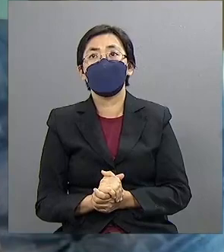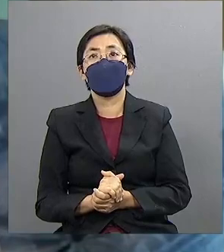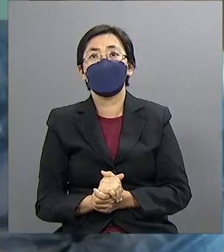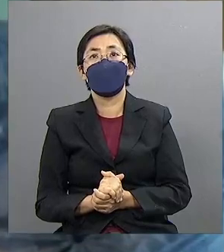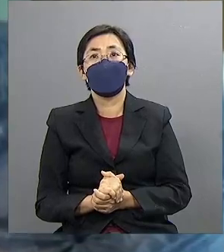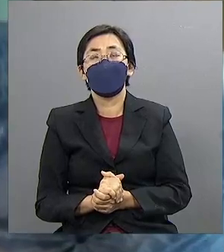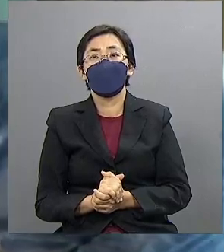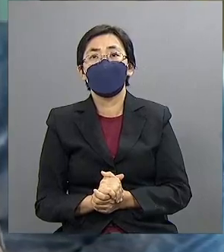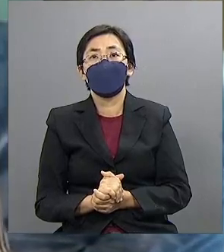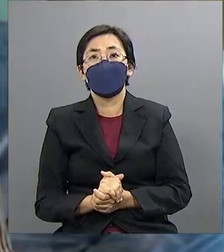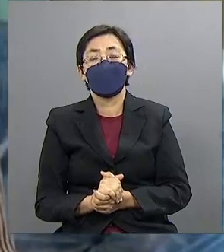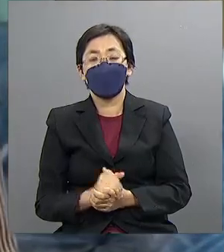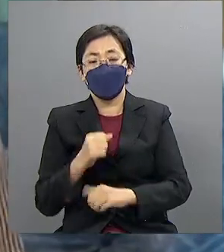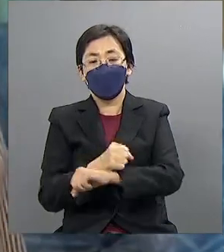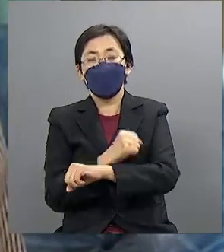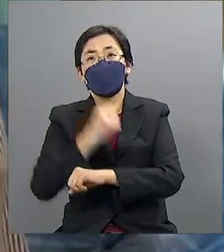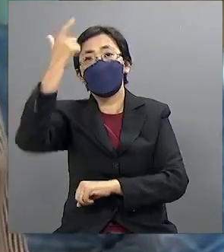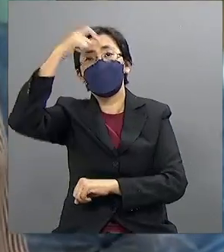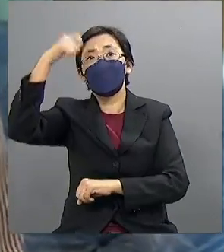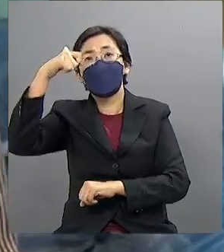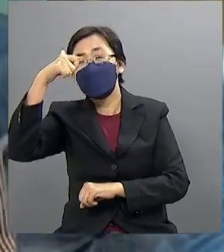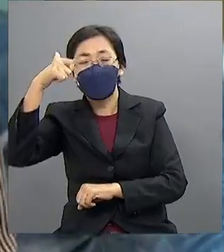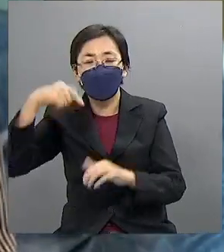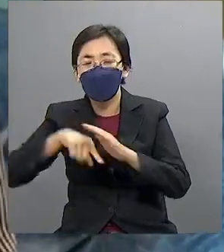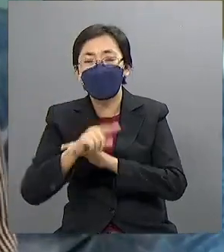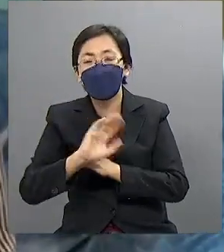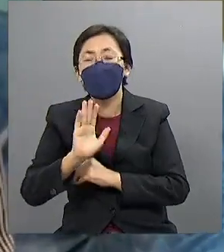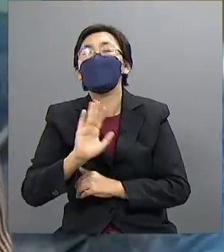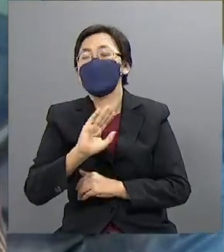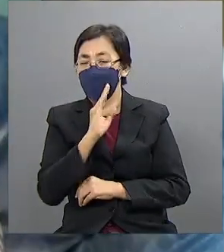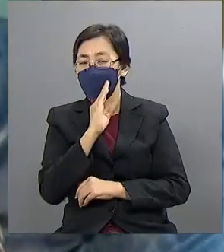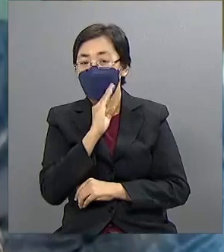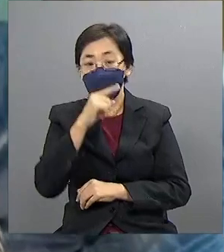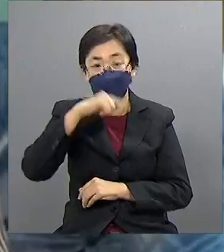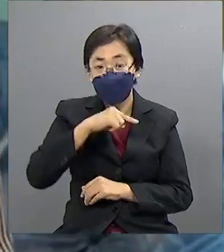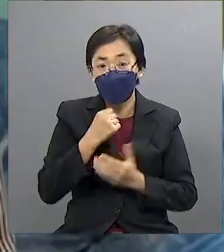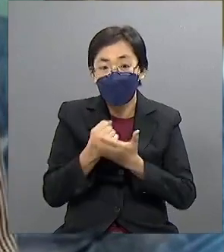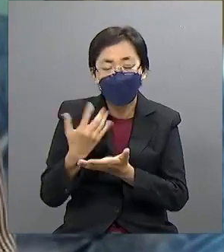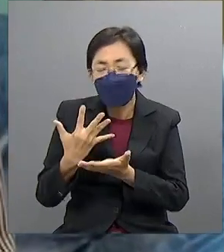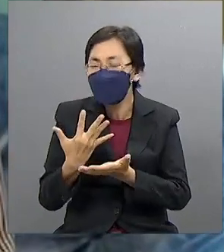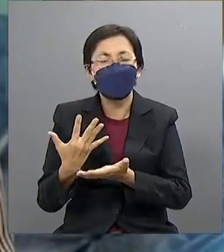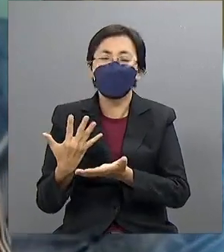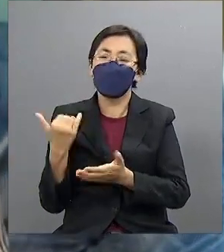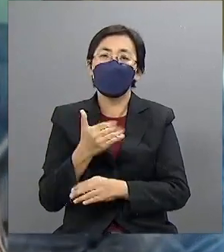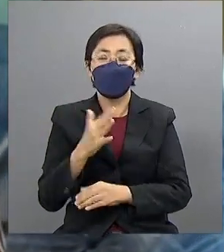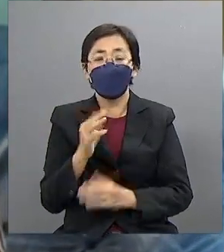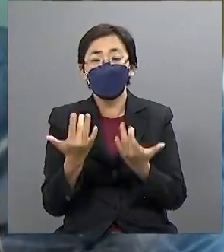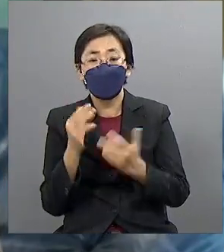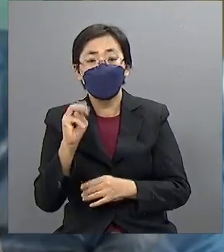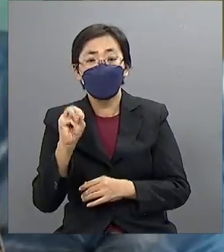กันกับแรงงานพม่าแรงงานพม่ามันขั้นมาไม่ได้เหรอครับนะครับไปชั้นเขาก็เล่นไม่รอแล้วจะบอกไอ้โบว์อยู่ถ้ารอก็เสียเวลา